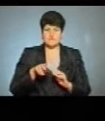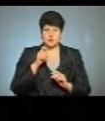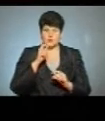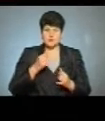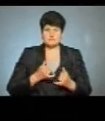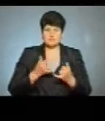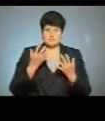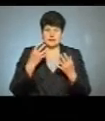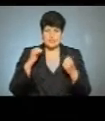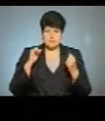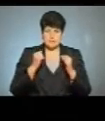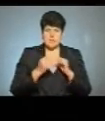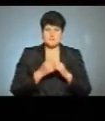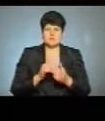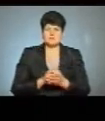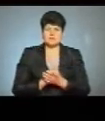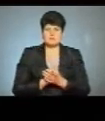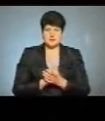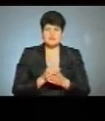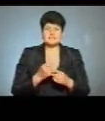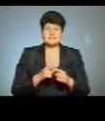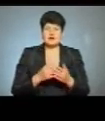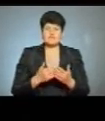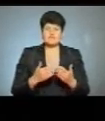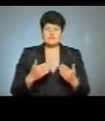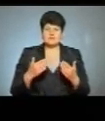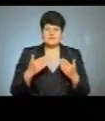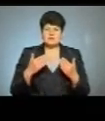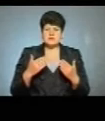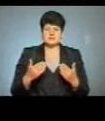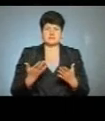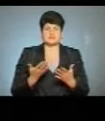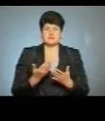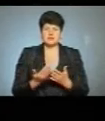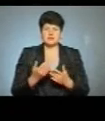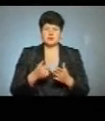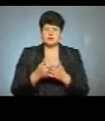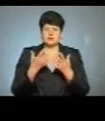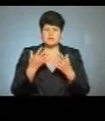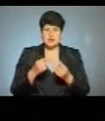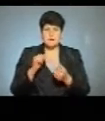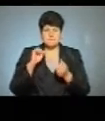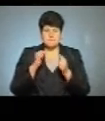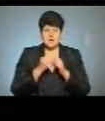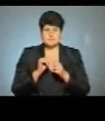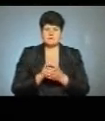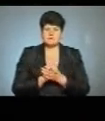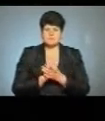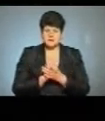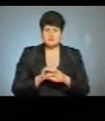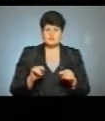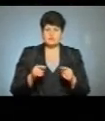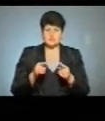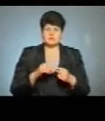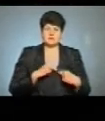вшановує День пам'яті та примирення. Це віртуальна виставка «Роки замирення несуть». До Дня пам'яті та примирення її створили працівники Тернопільського